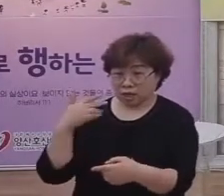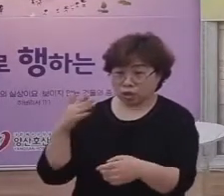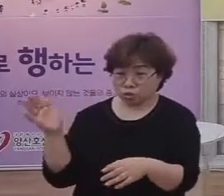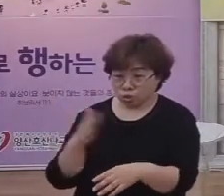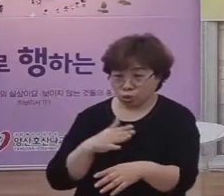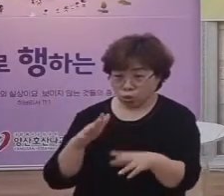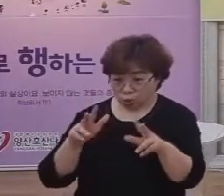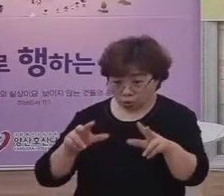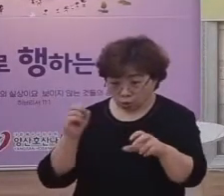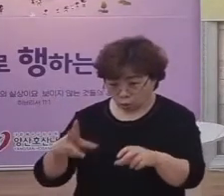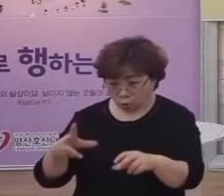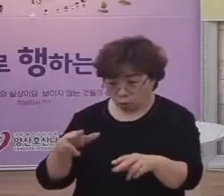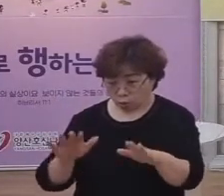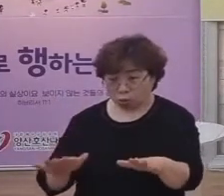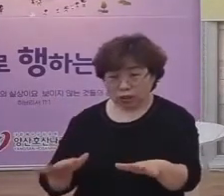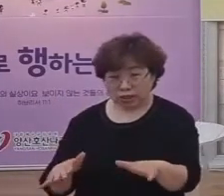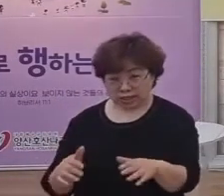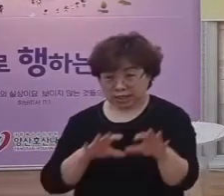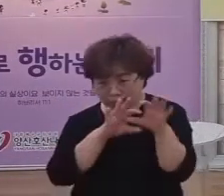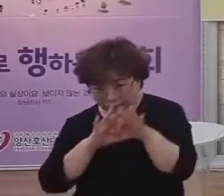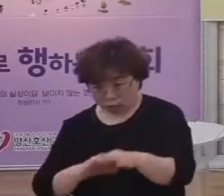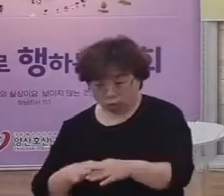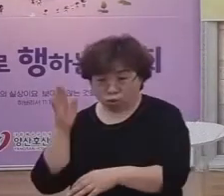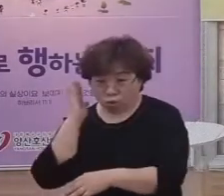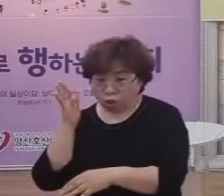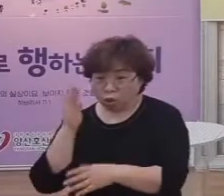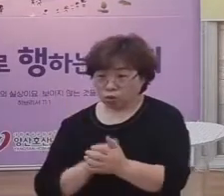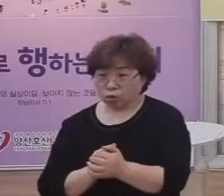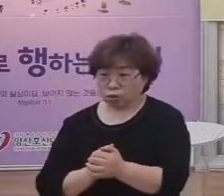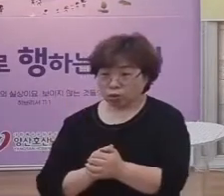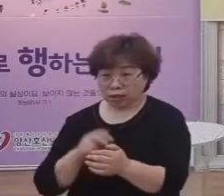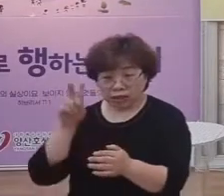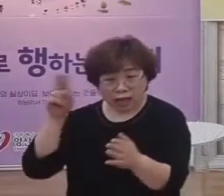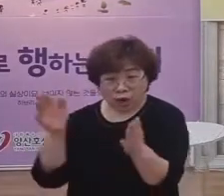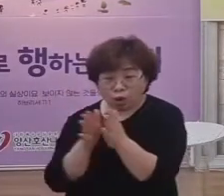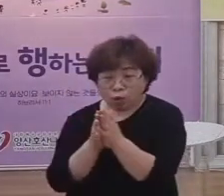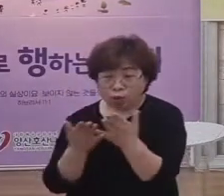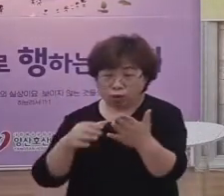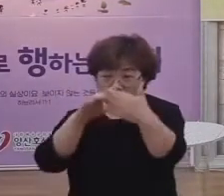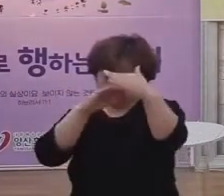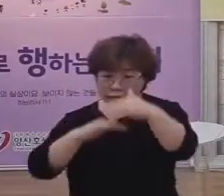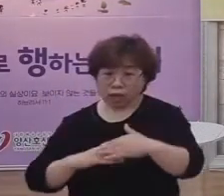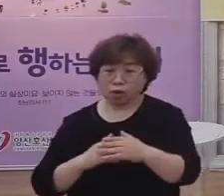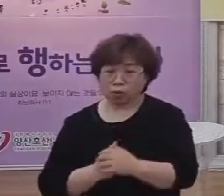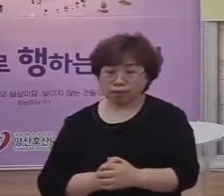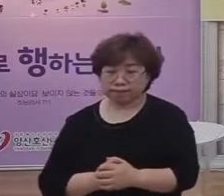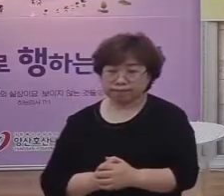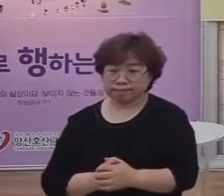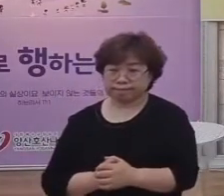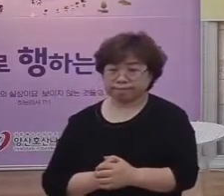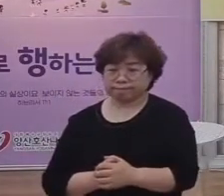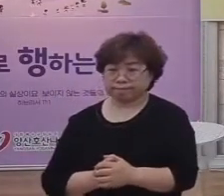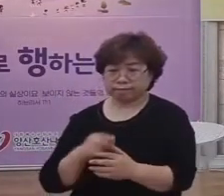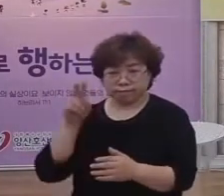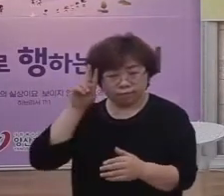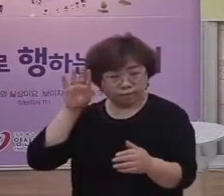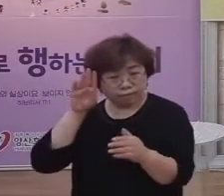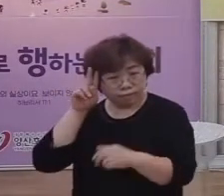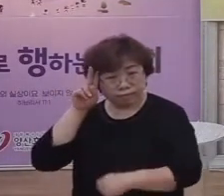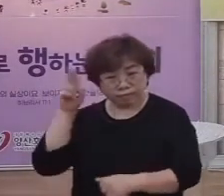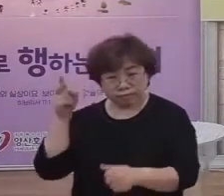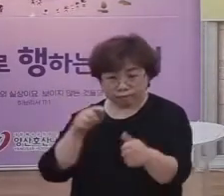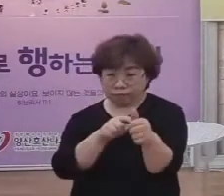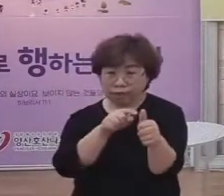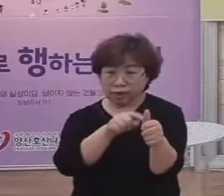책이 야고보서다라고 말씀을 드렸습니다. 그래서 이 야고보는 어떤 관점으로